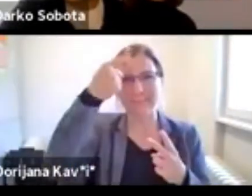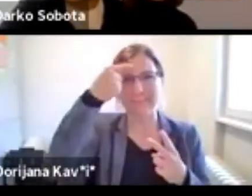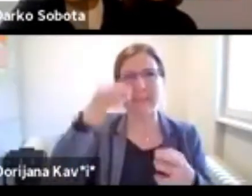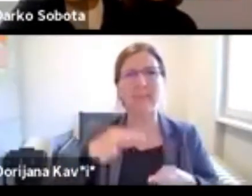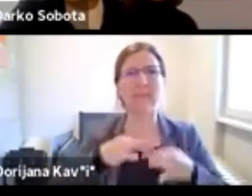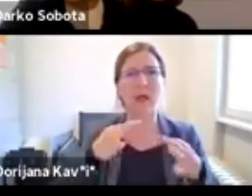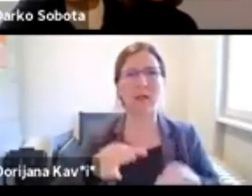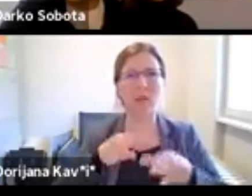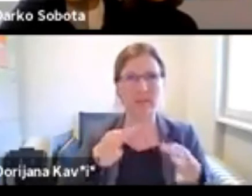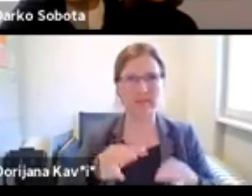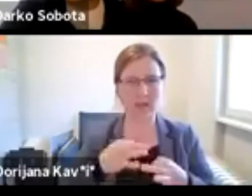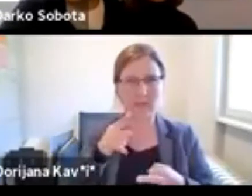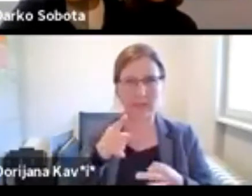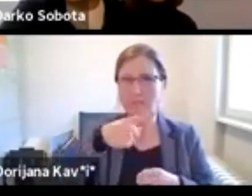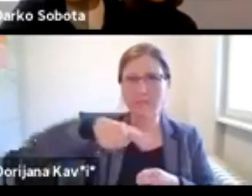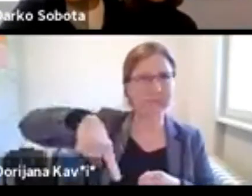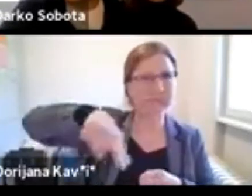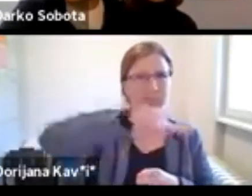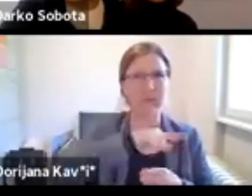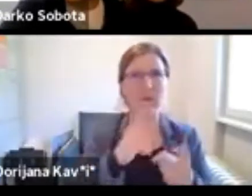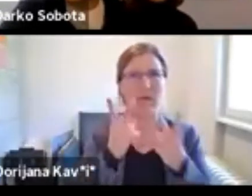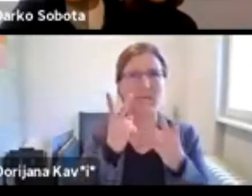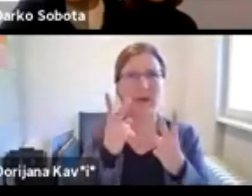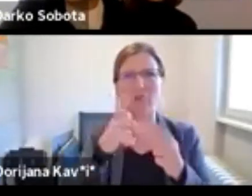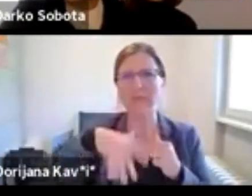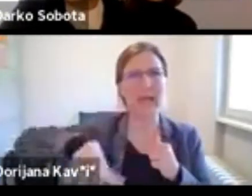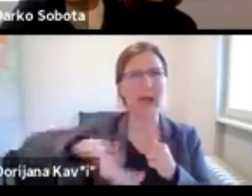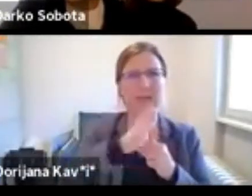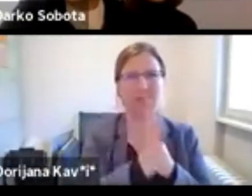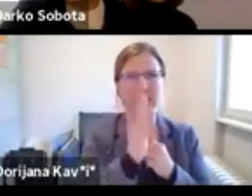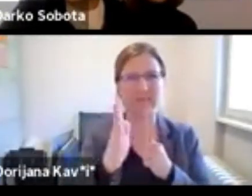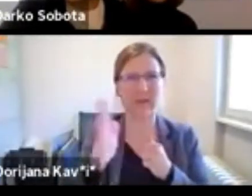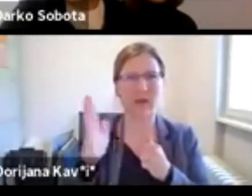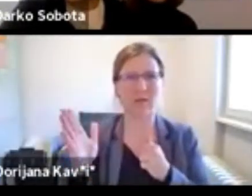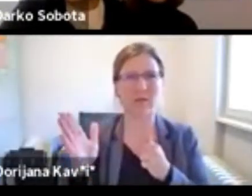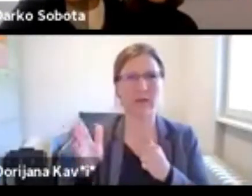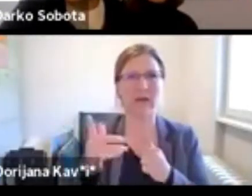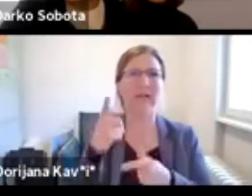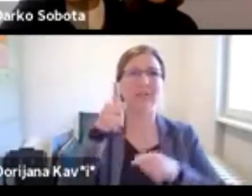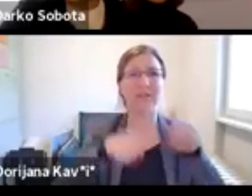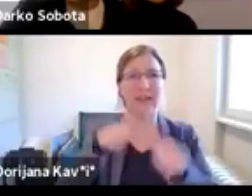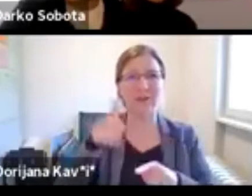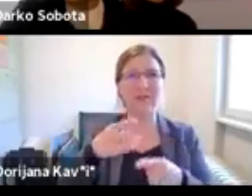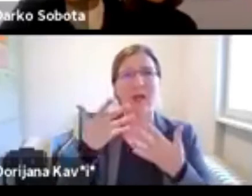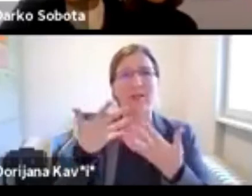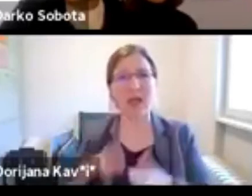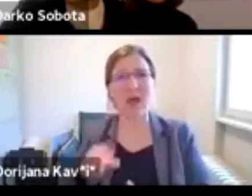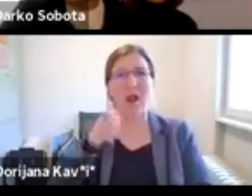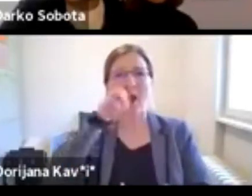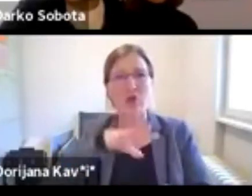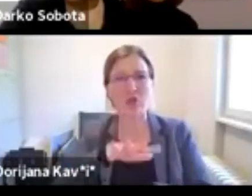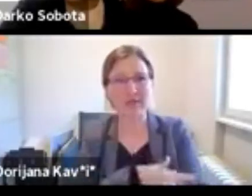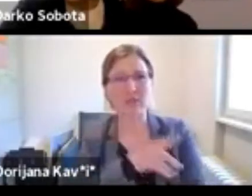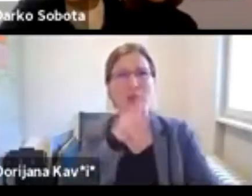je nešto što u nekim danima smo down, u nekim danima se dignemo, ali moramo se dići, moramo